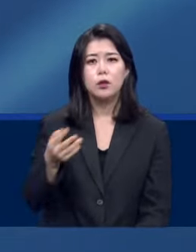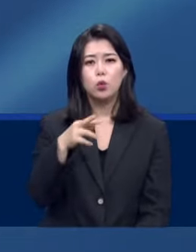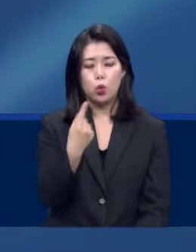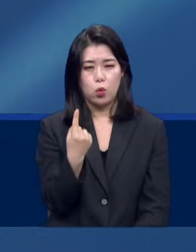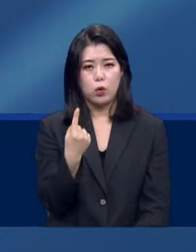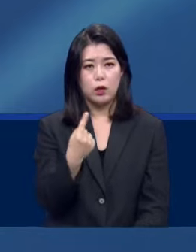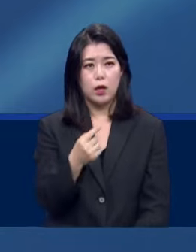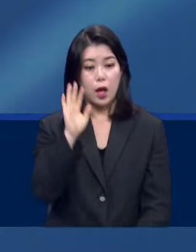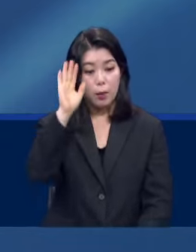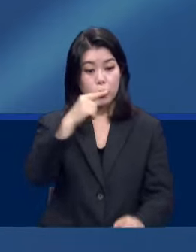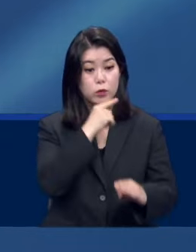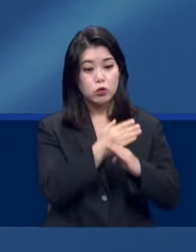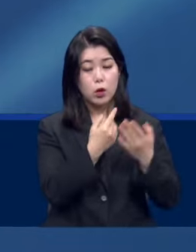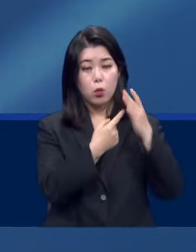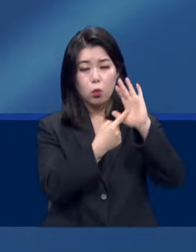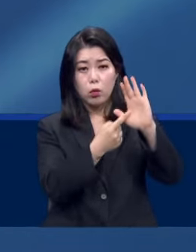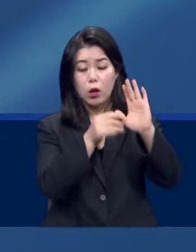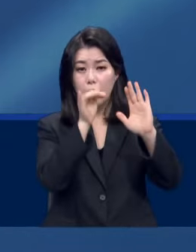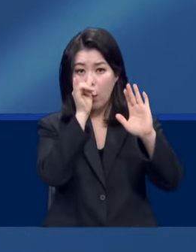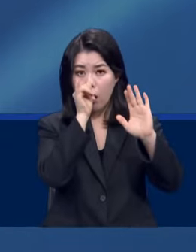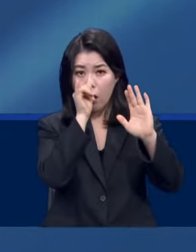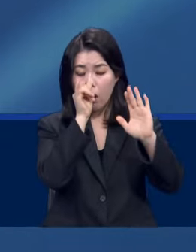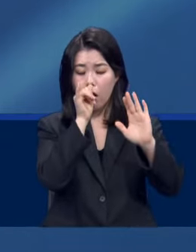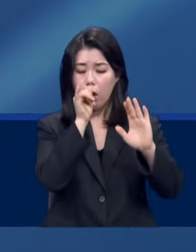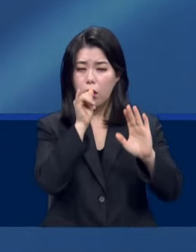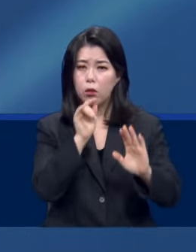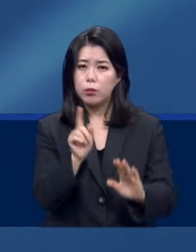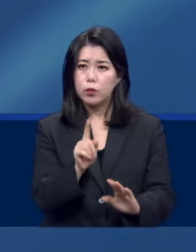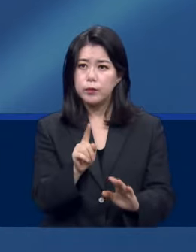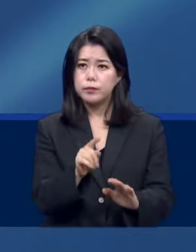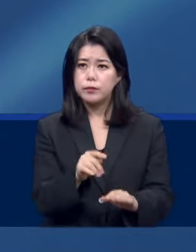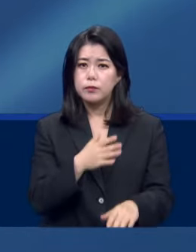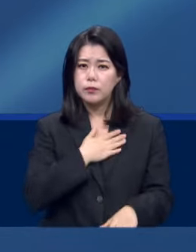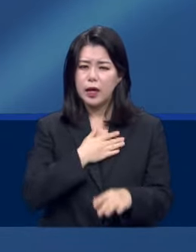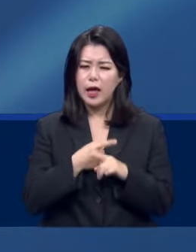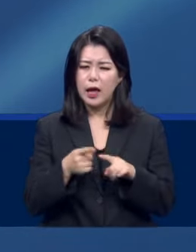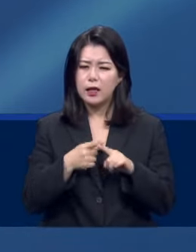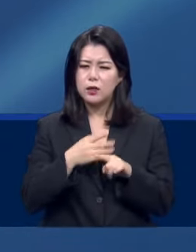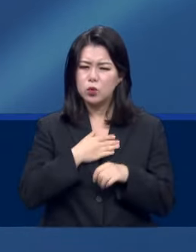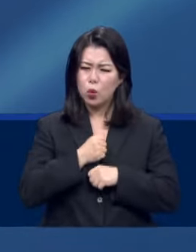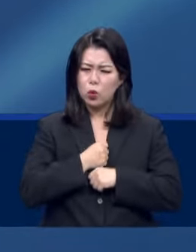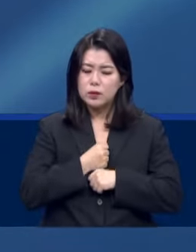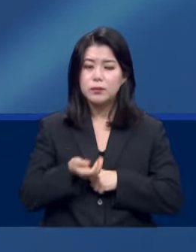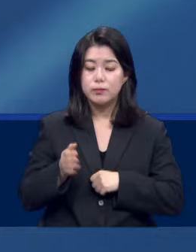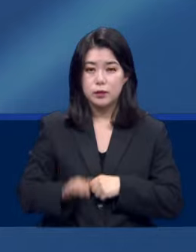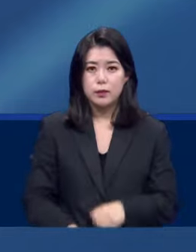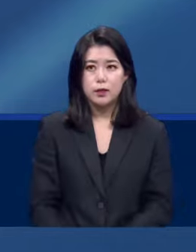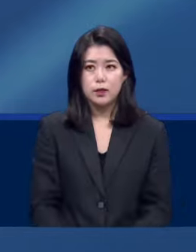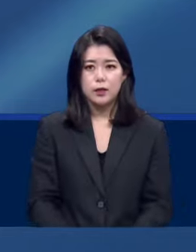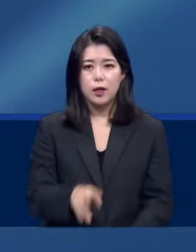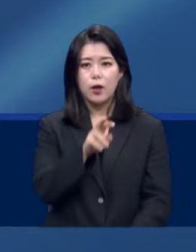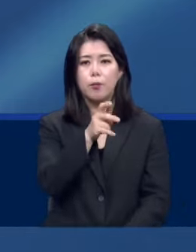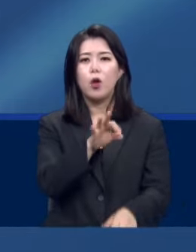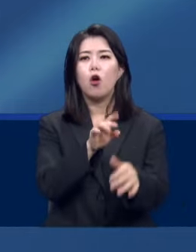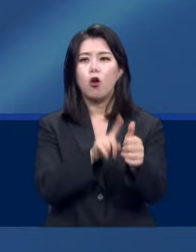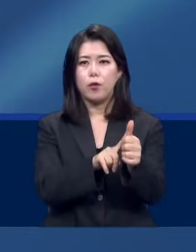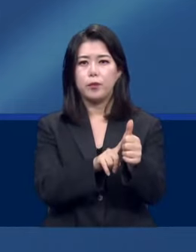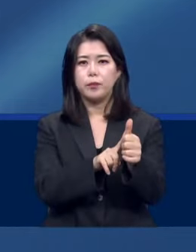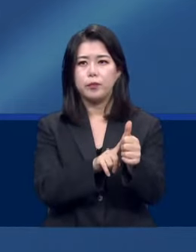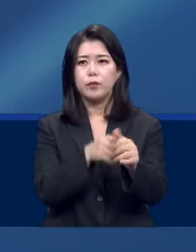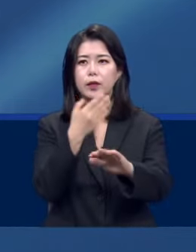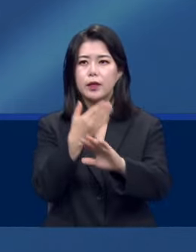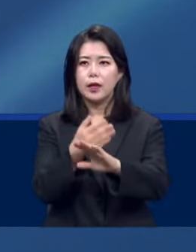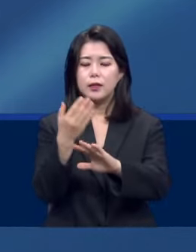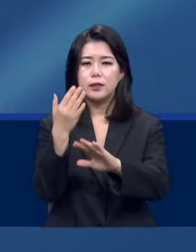민주당이 공개할게 추가적으로 남았다고 하면 어 제 판단에는 조심스럽게 전망합니다 또 명태 UN 씨가 제 3자와 하는